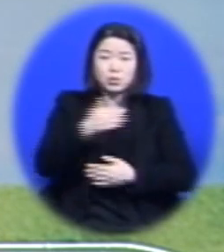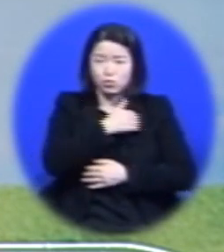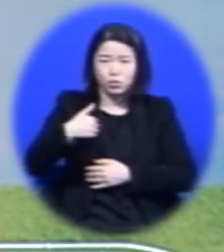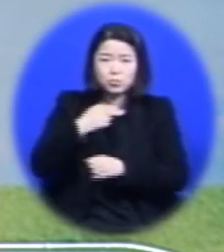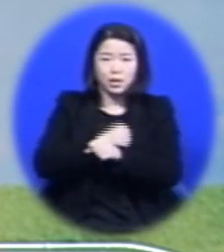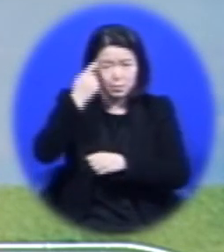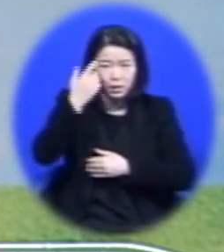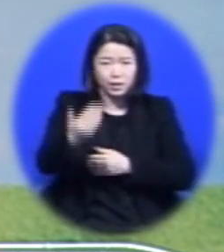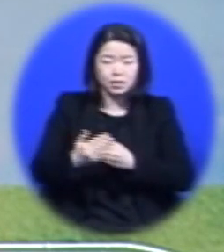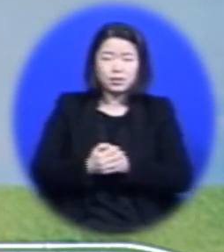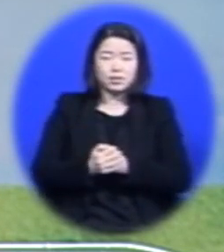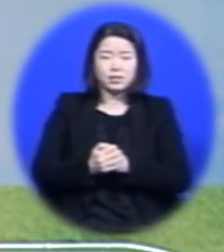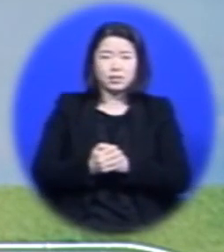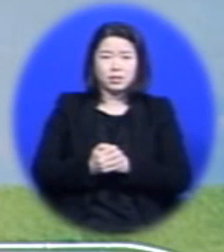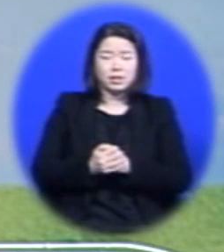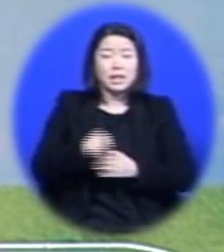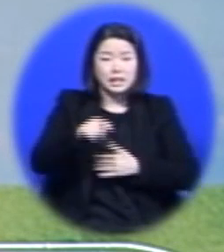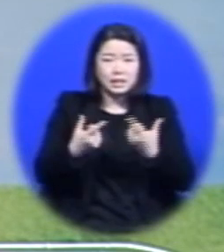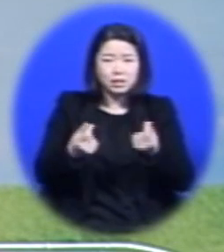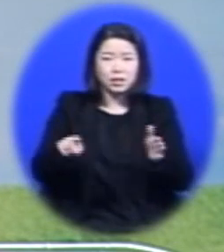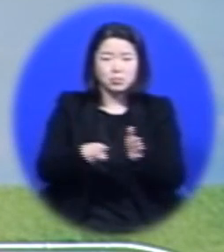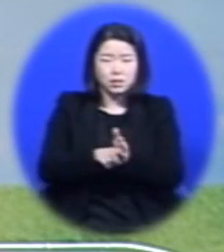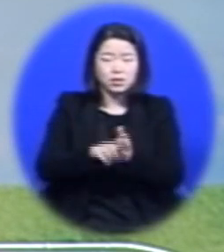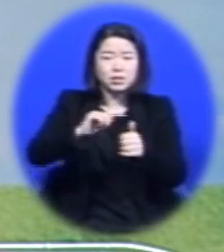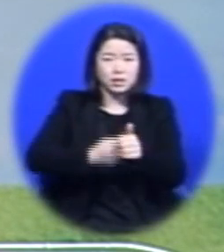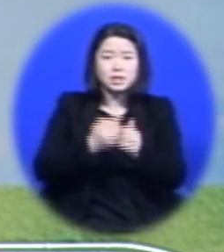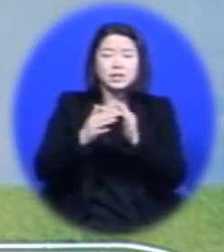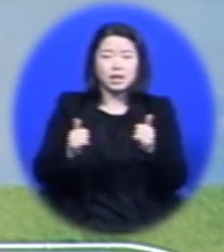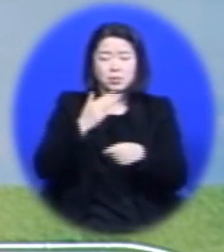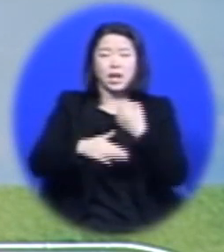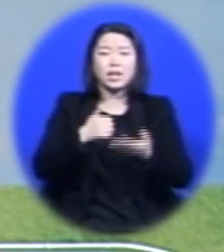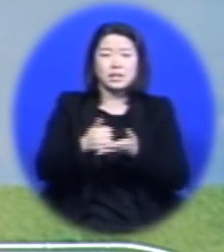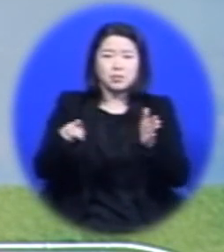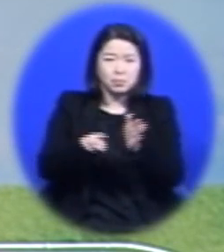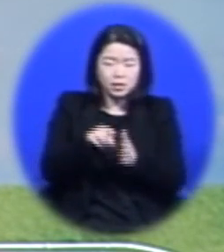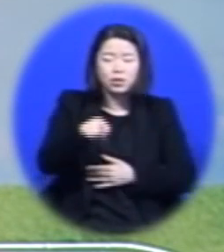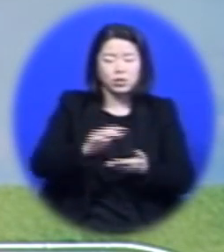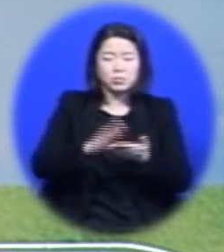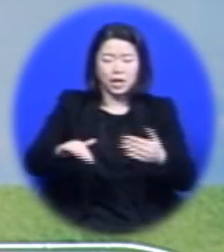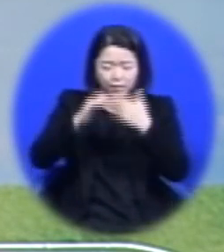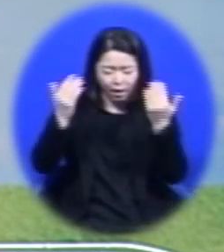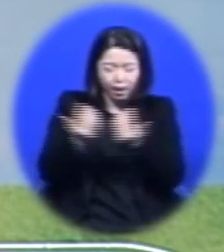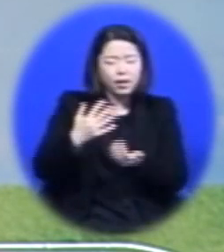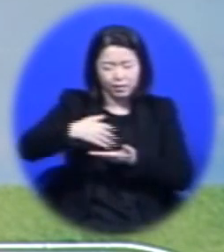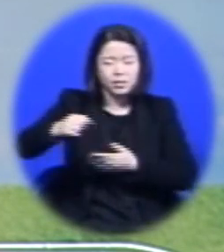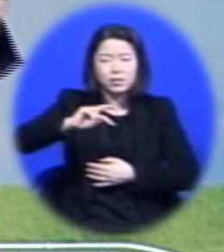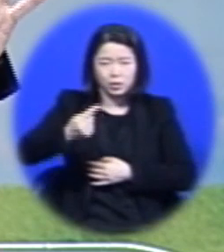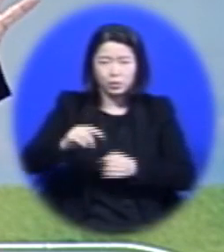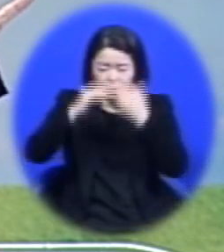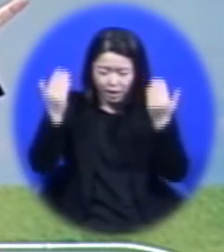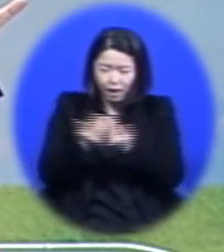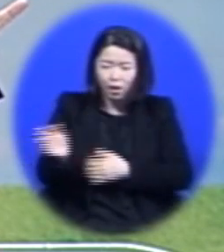까 이렇게 믿어지는 사람이 하나님을 믿는 겁니다 다 가져가 줘 다